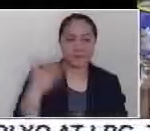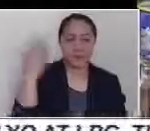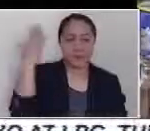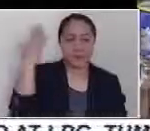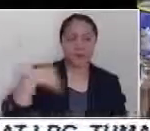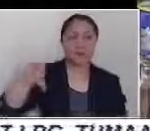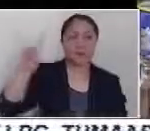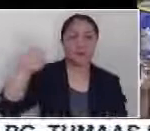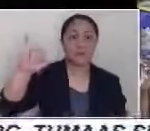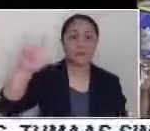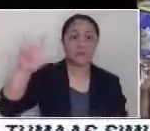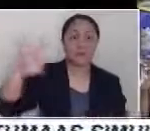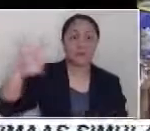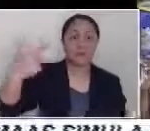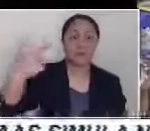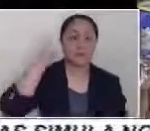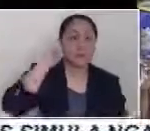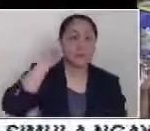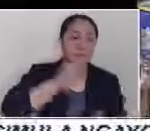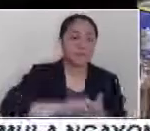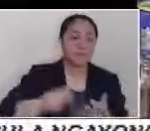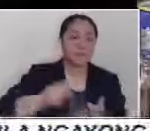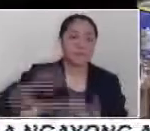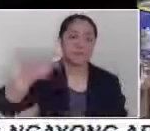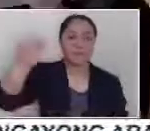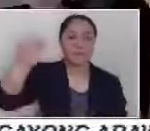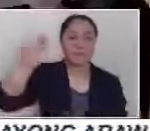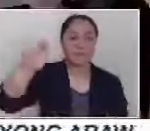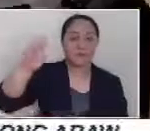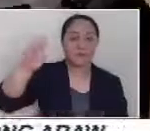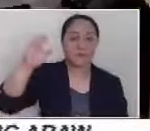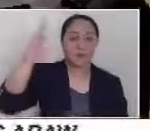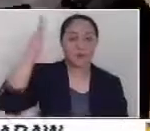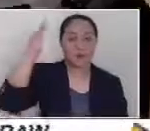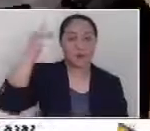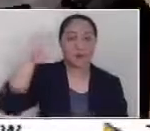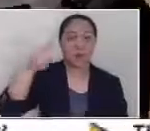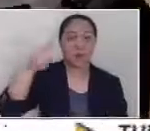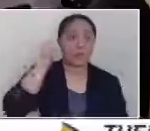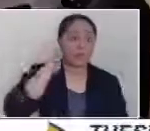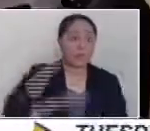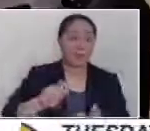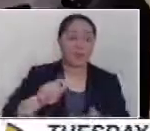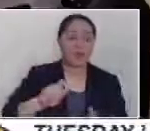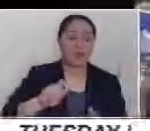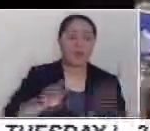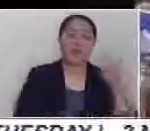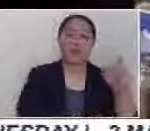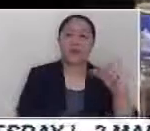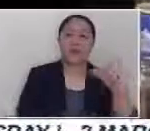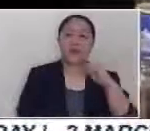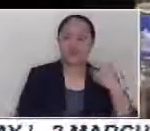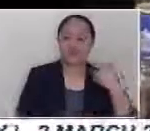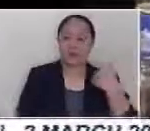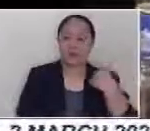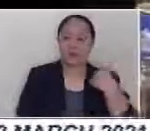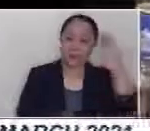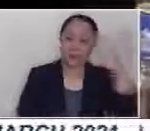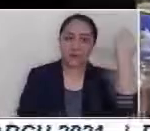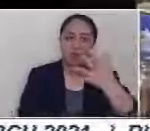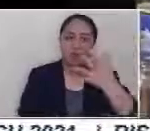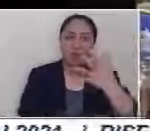DILG na magpagaling muna ng tuluyan bago pumasok. Paglabas ng ospital, inaasahang ipagpapatuloy ng kalihim ang